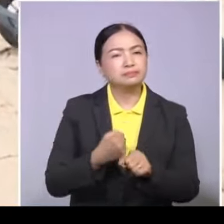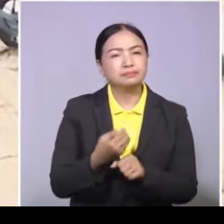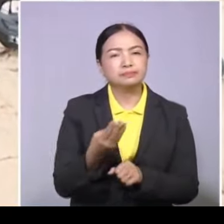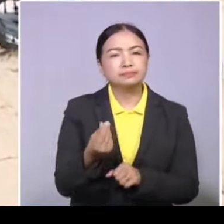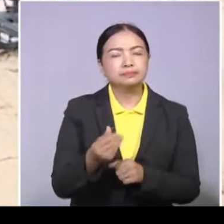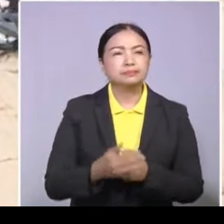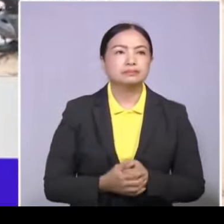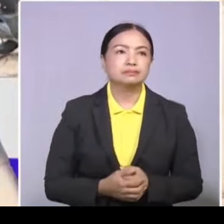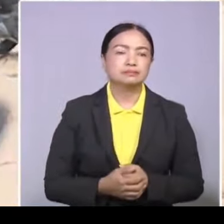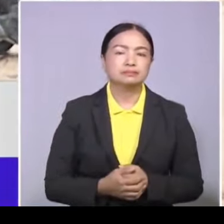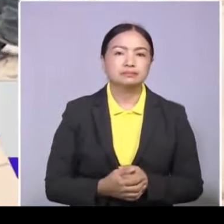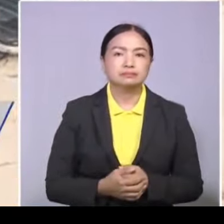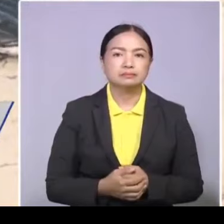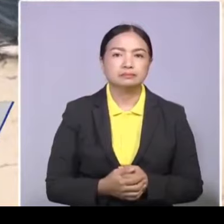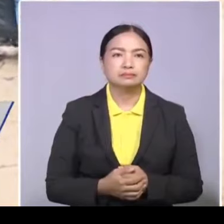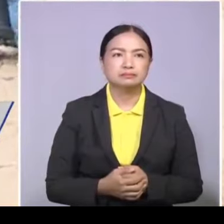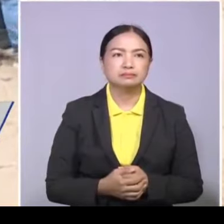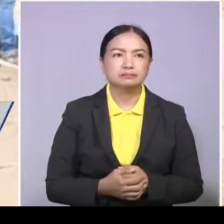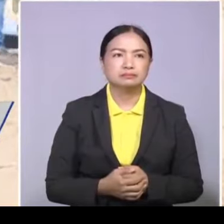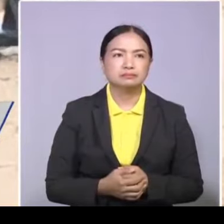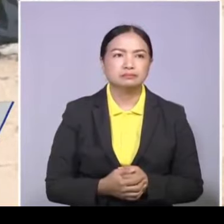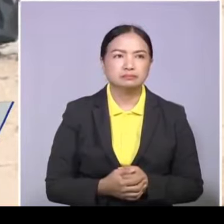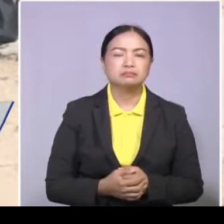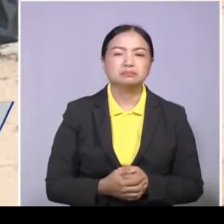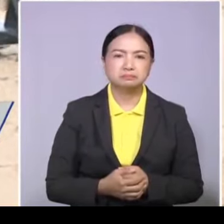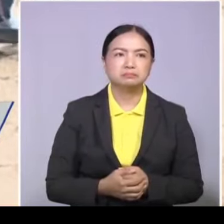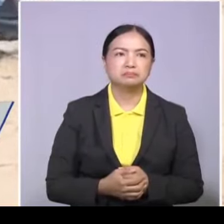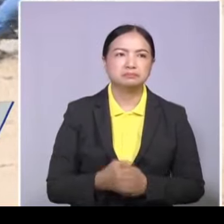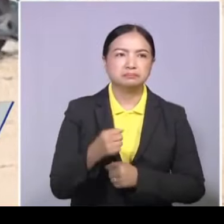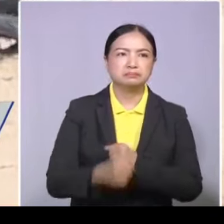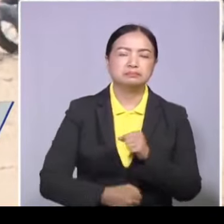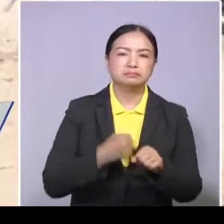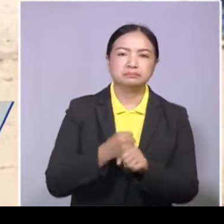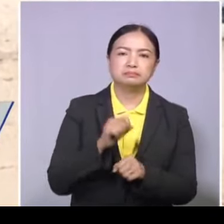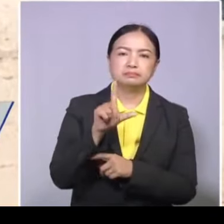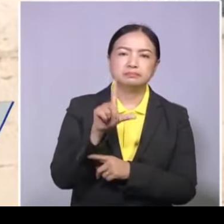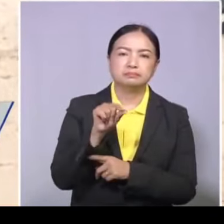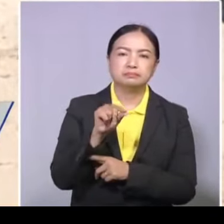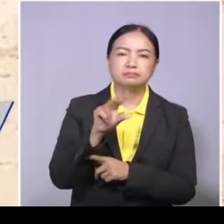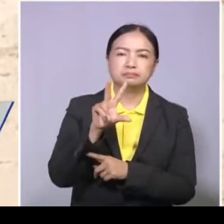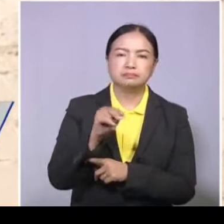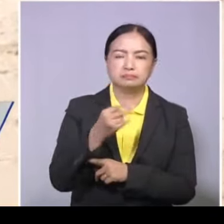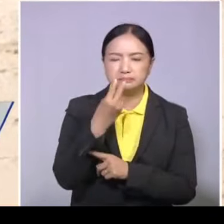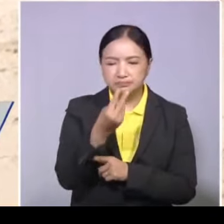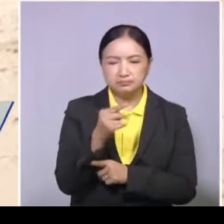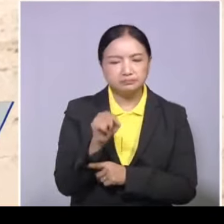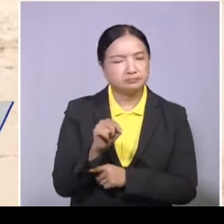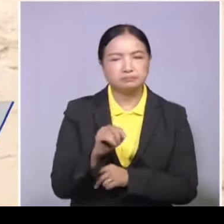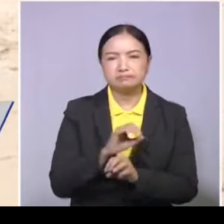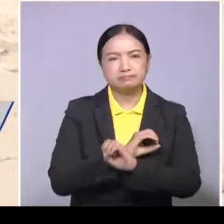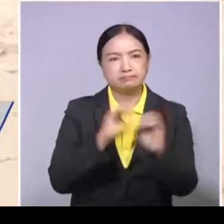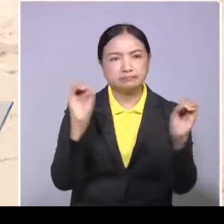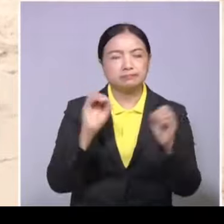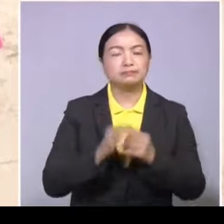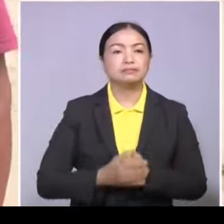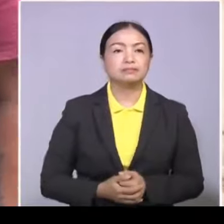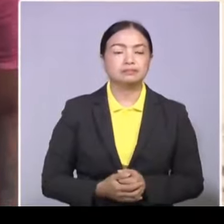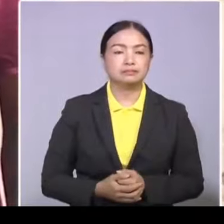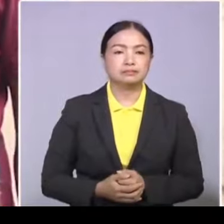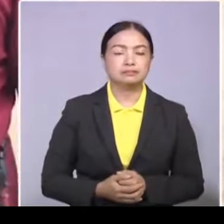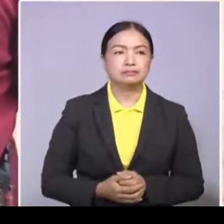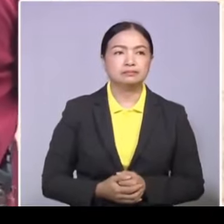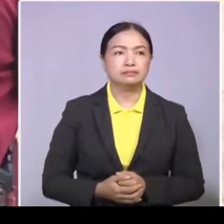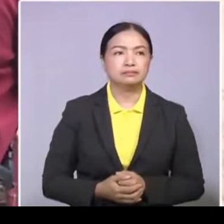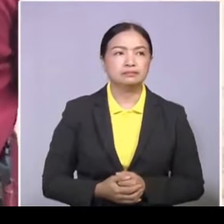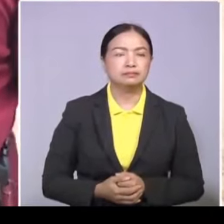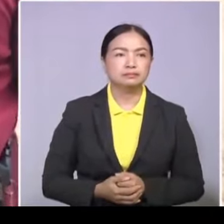ก็เป็น20-30ปีไม่ เคยแบบนี้มาก่อน ครับ ที่เขาบอกว่ามันเป็นความรุนแรงนอกจ